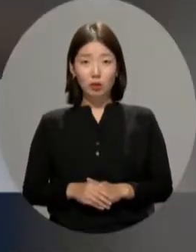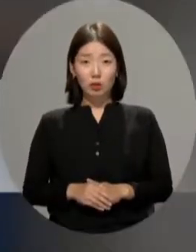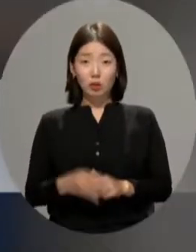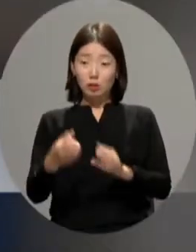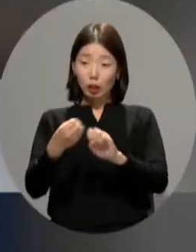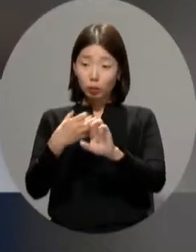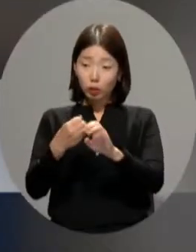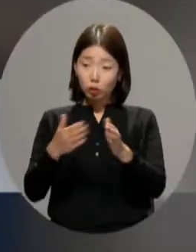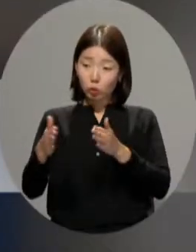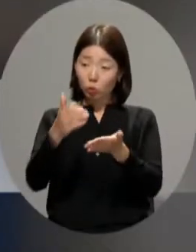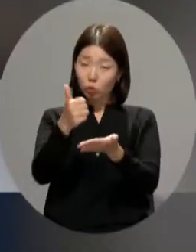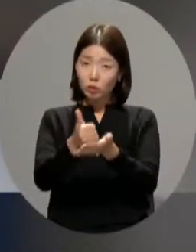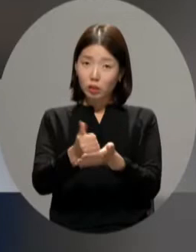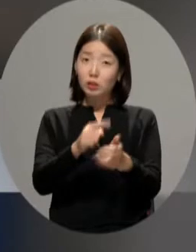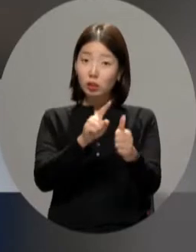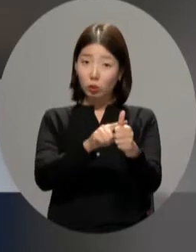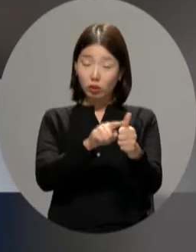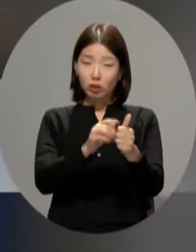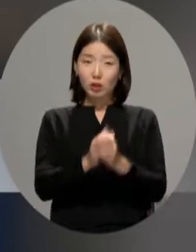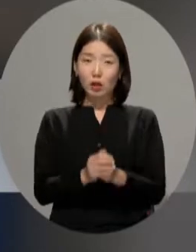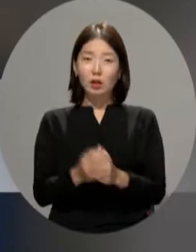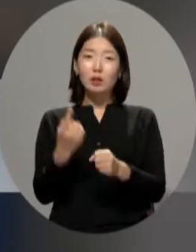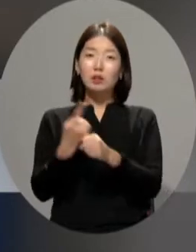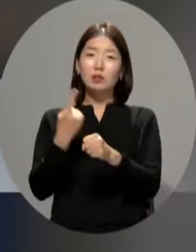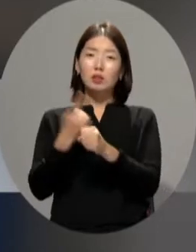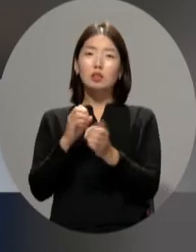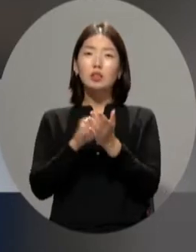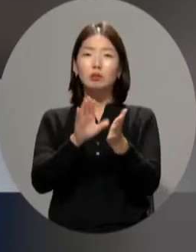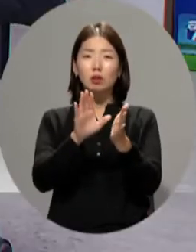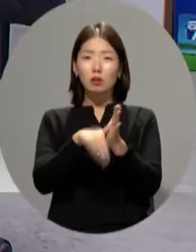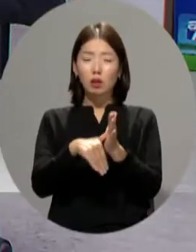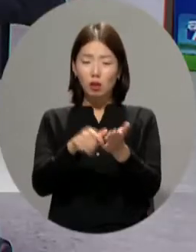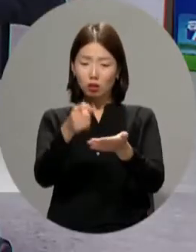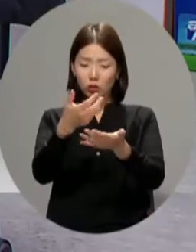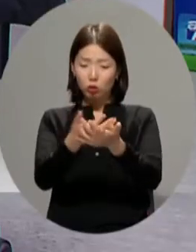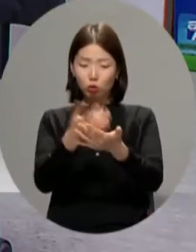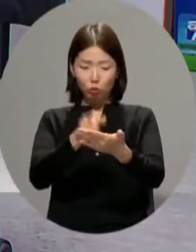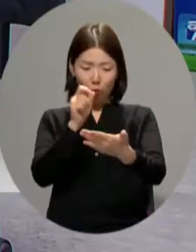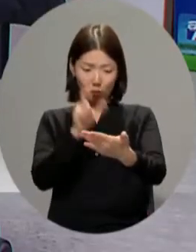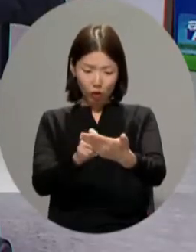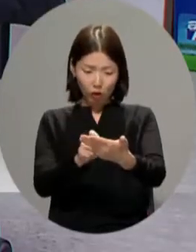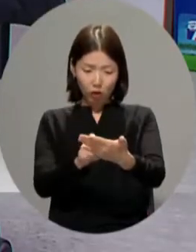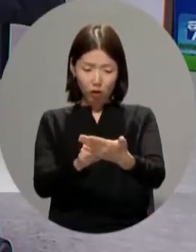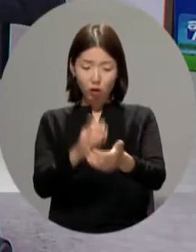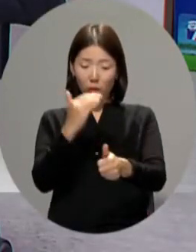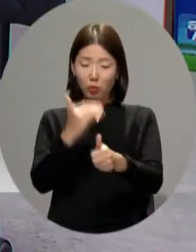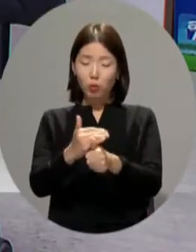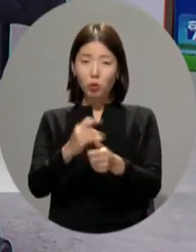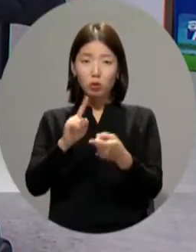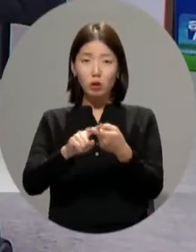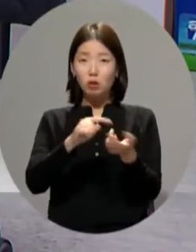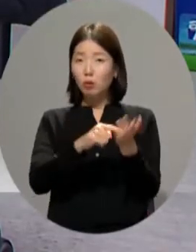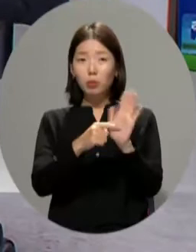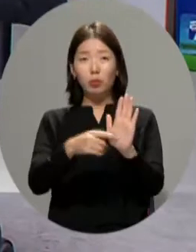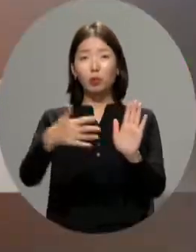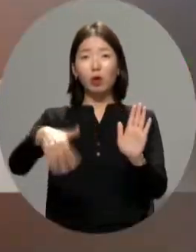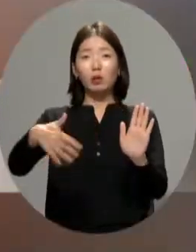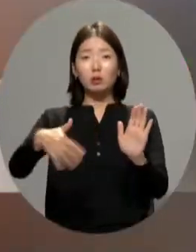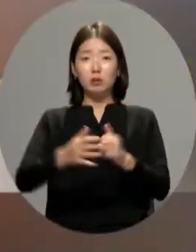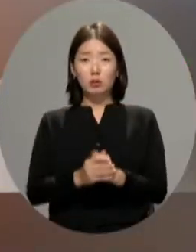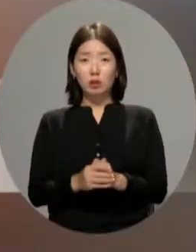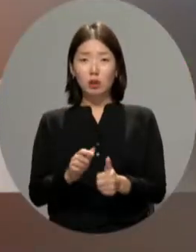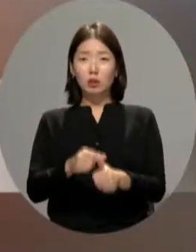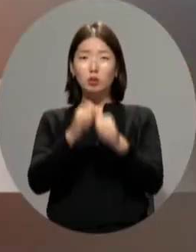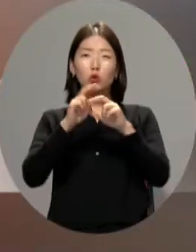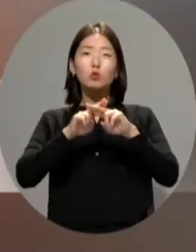답변에 나선 김관영 지사는 a 씨가 지난해 입사 당시 응시 서류에 직권면직 사실을 밝히지 않았다며